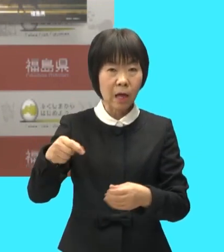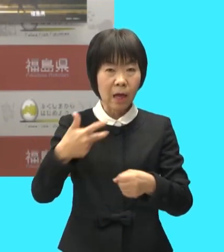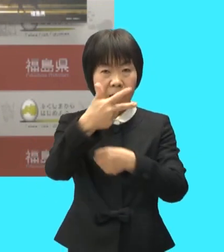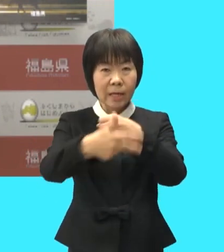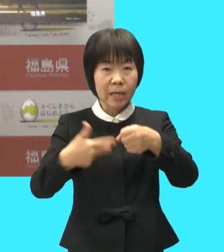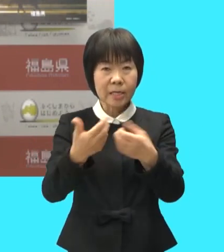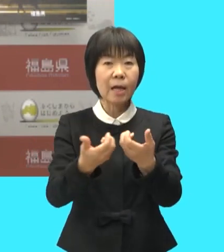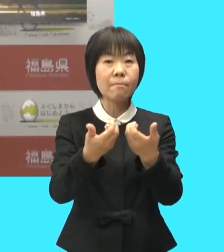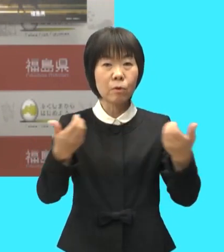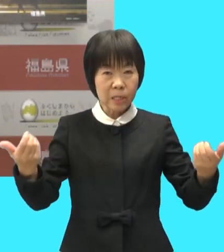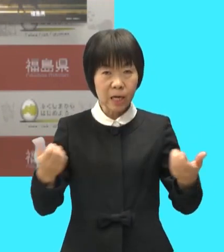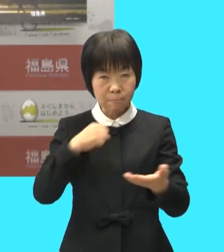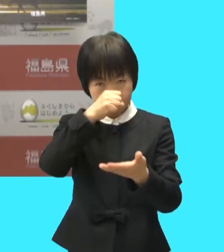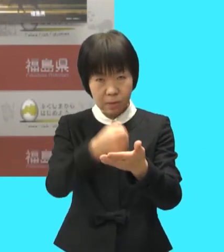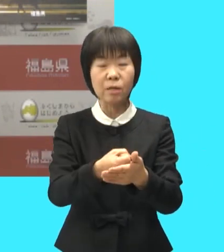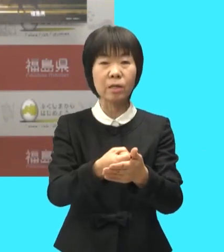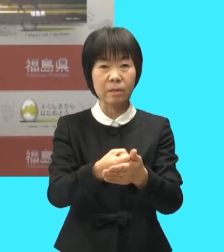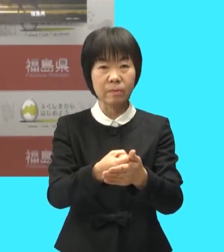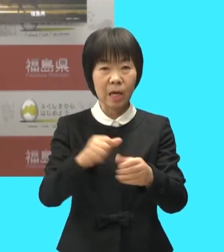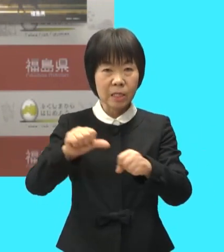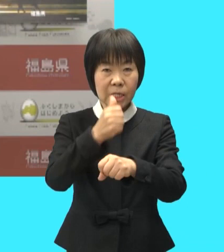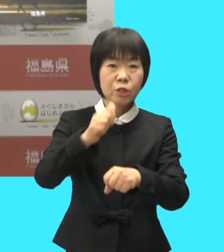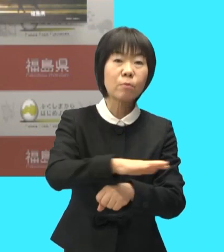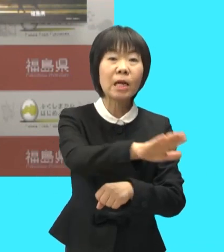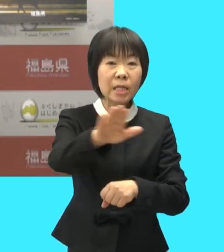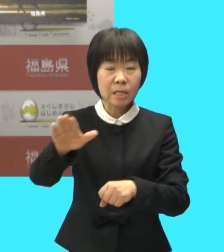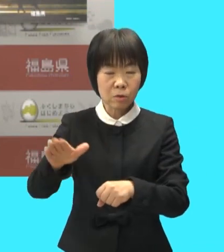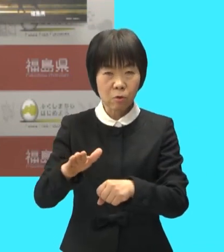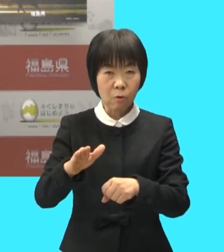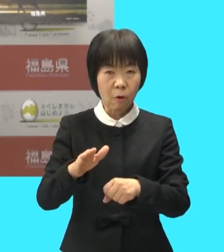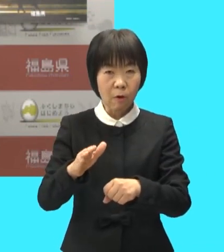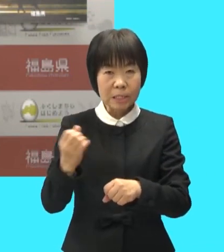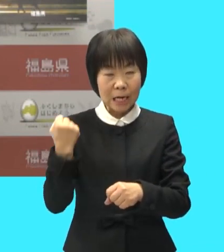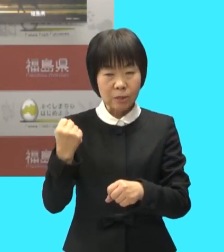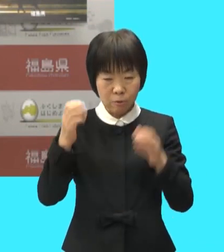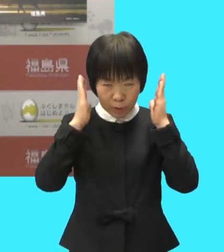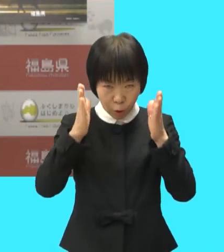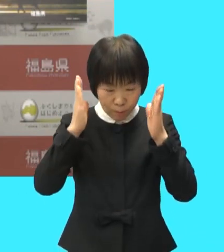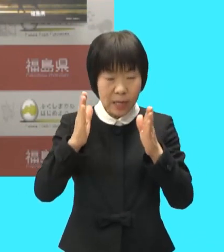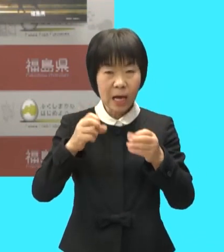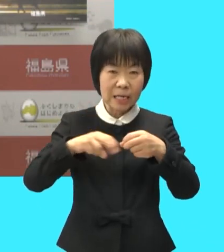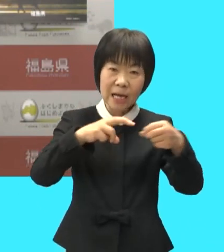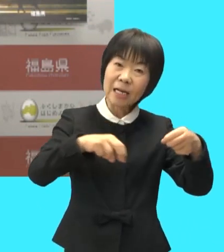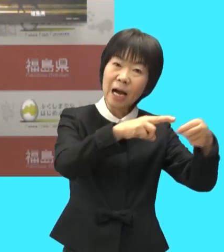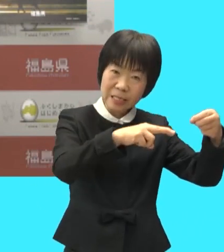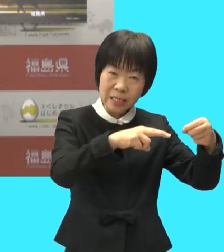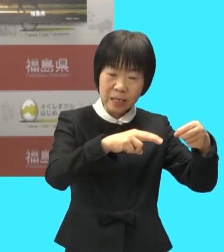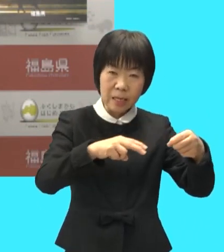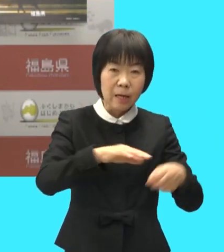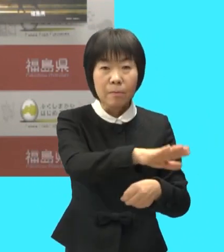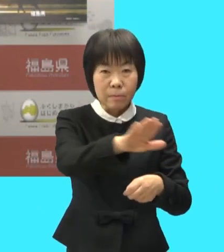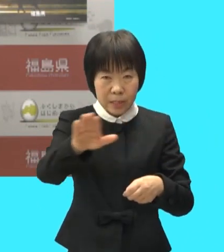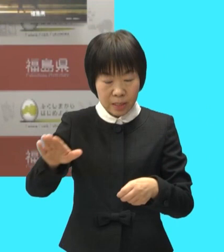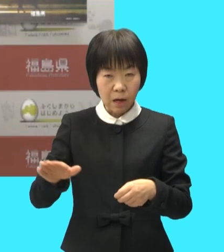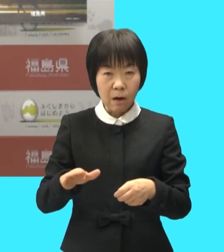なる快挙であります。選手の皆さんの力強くひたむきなプレーに県民一同大き